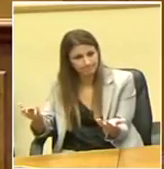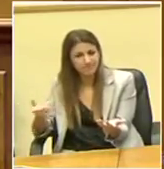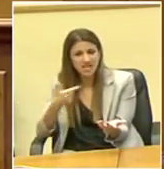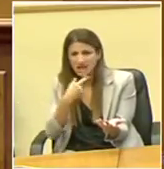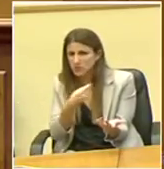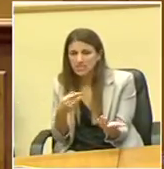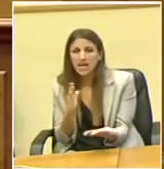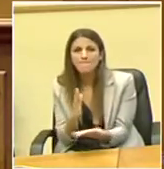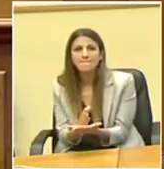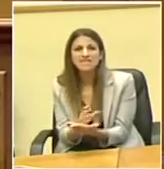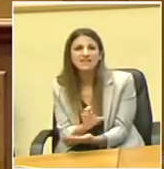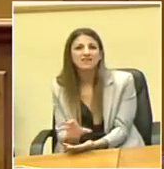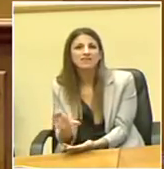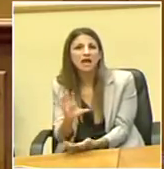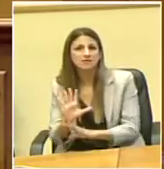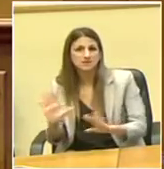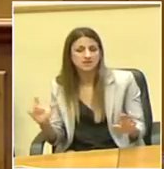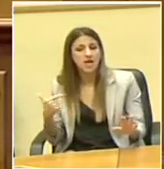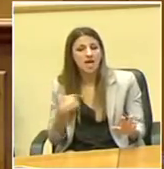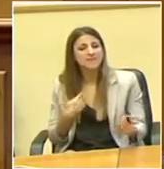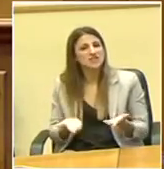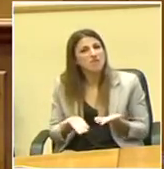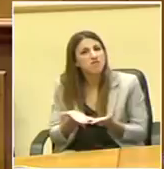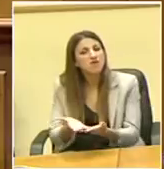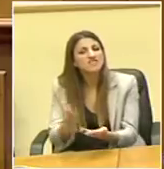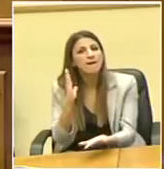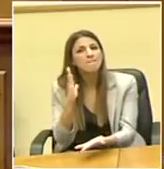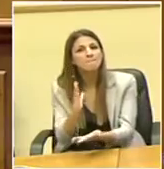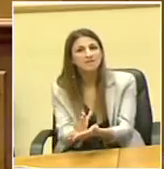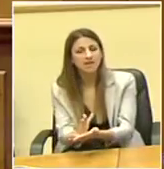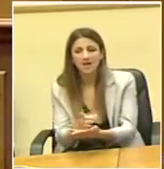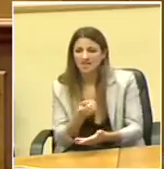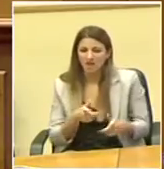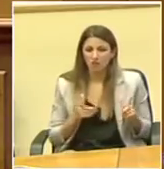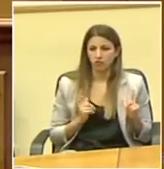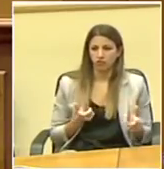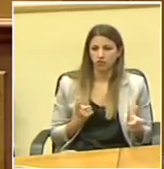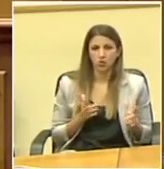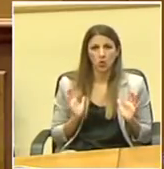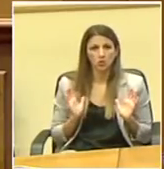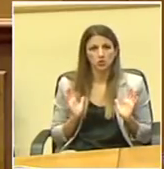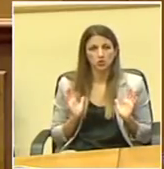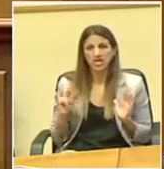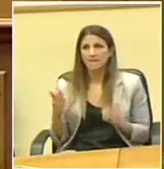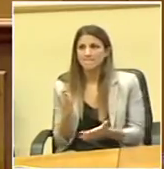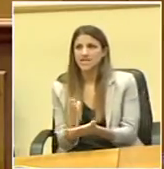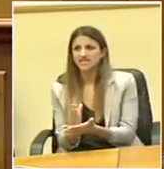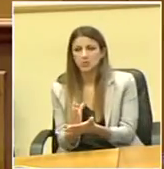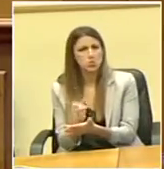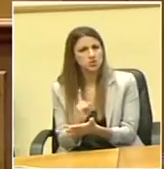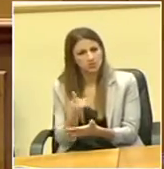τάξη. Βοηθήσαμε τη μεσαία τάξη. Δεν είναι από τους φτωχούς, από τους πιο μεσαίους τους